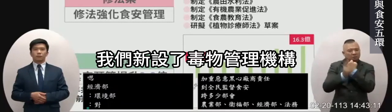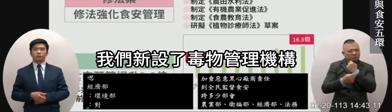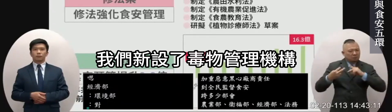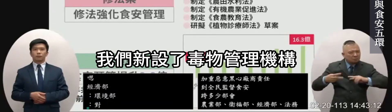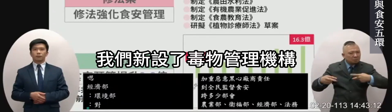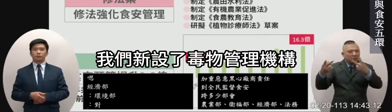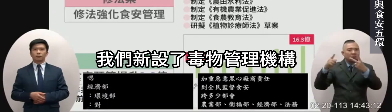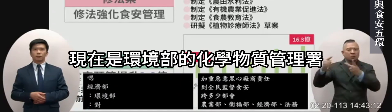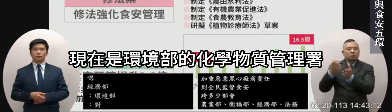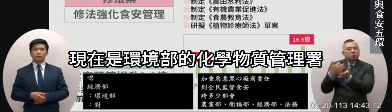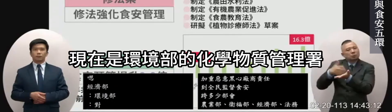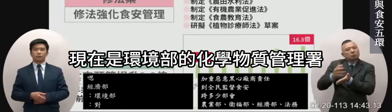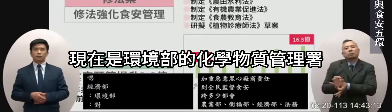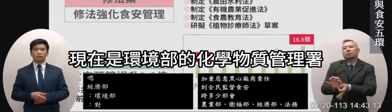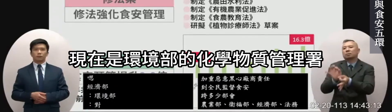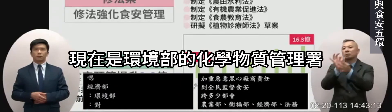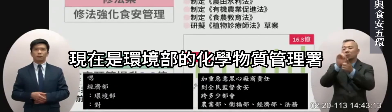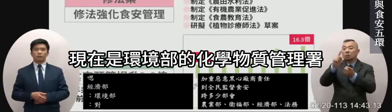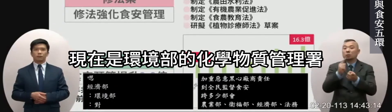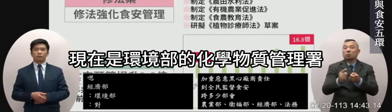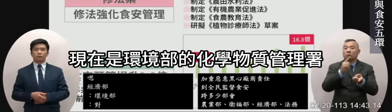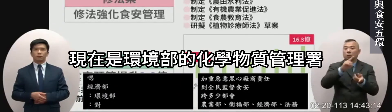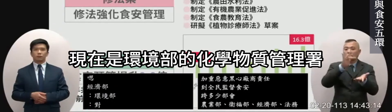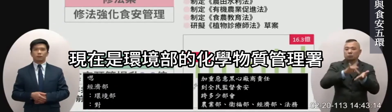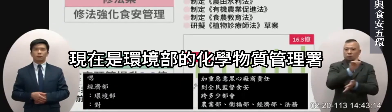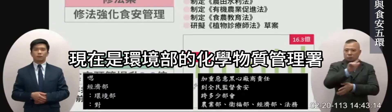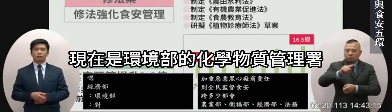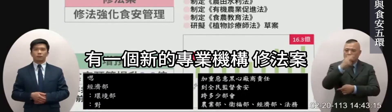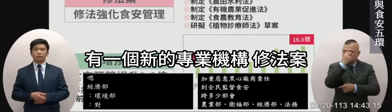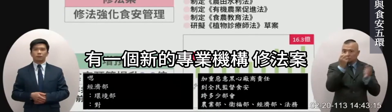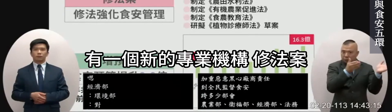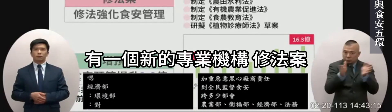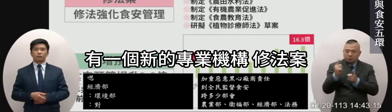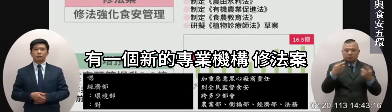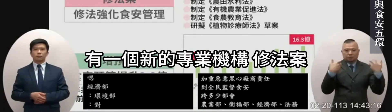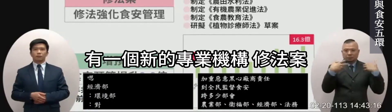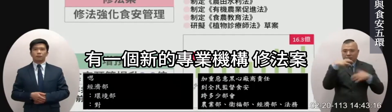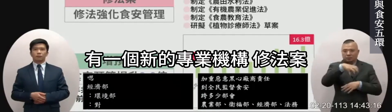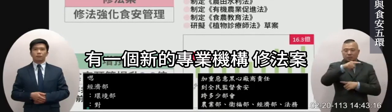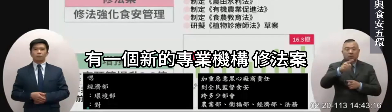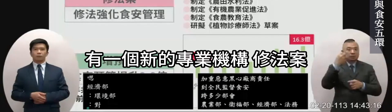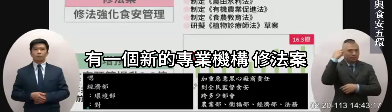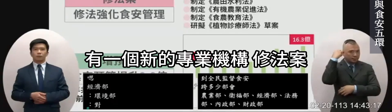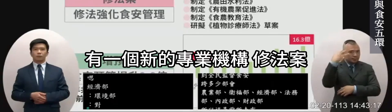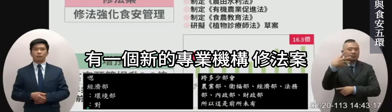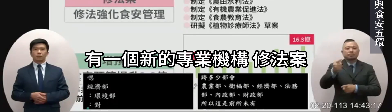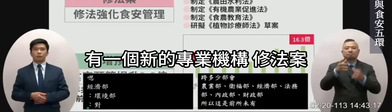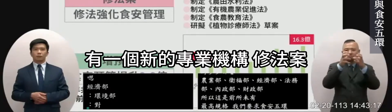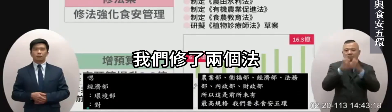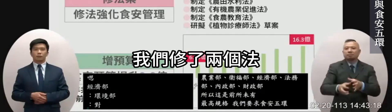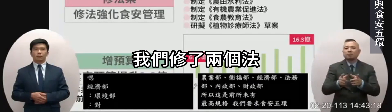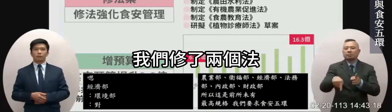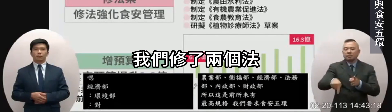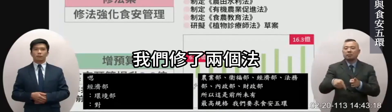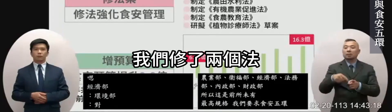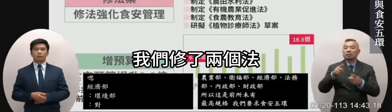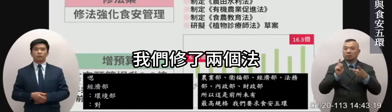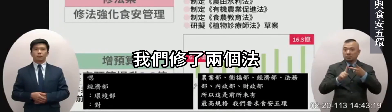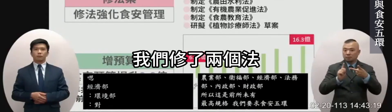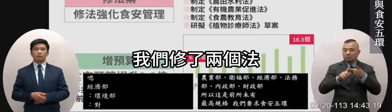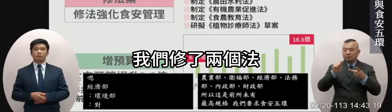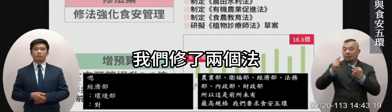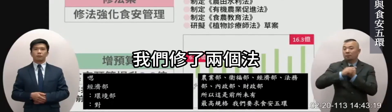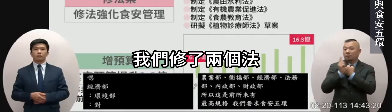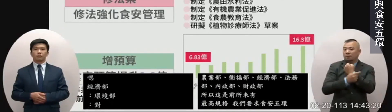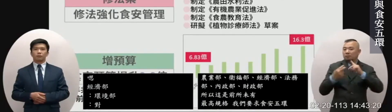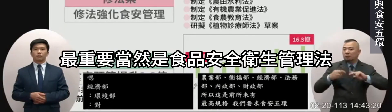了毒物管理机构，现在是环境部的化学物质管理署，有一个新的专业机构。修法案我们修